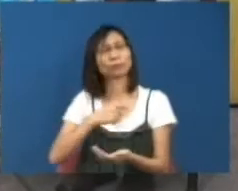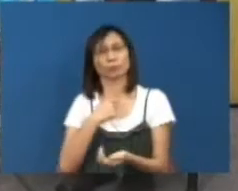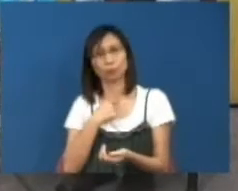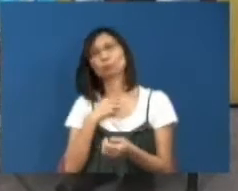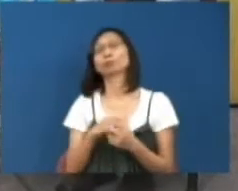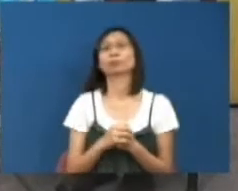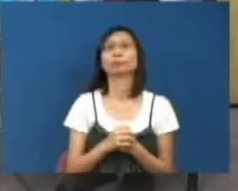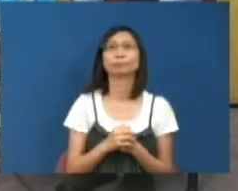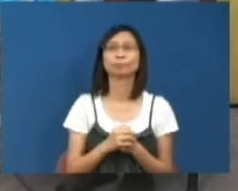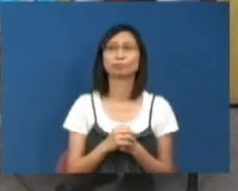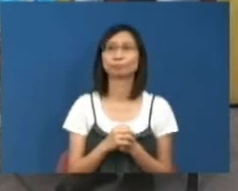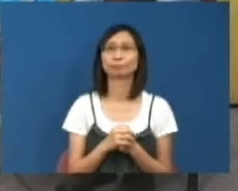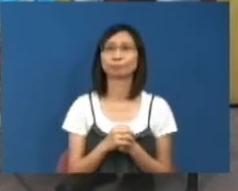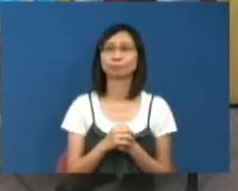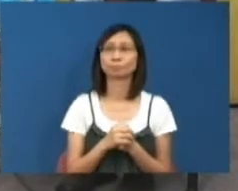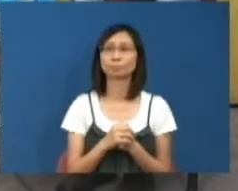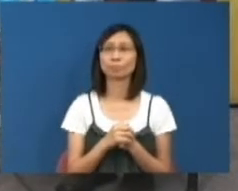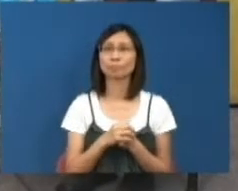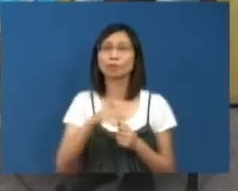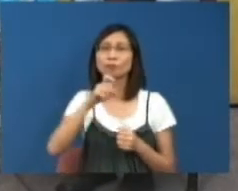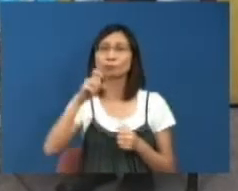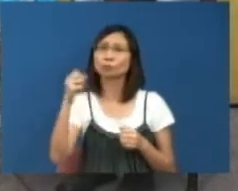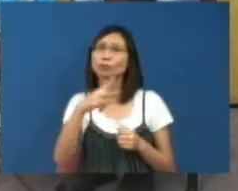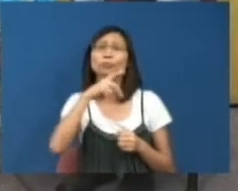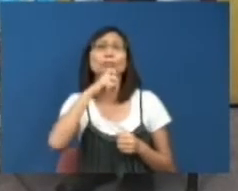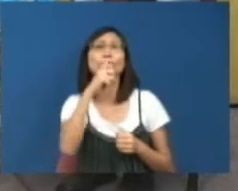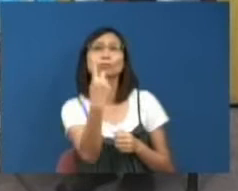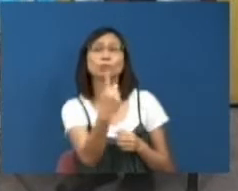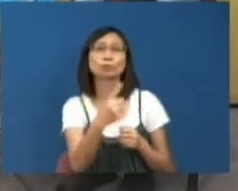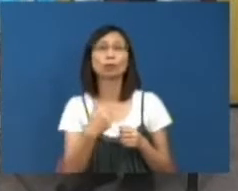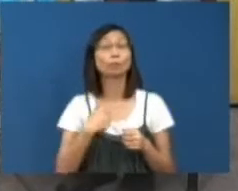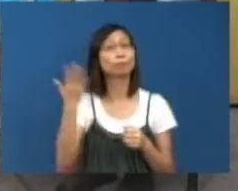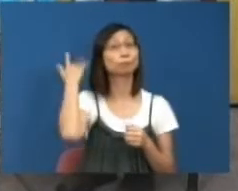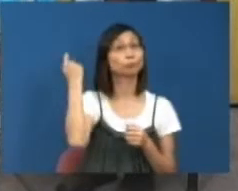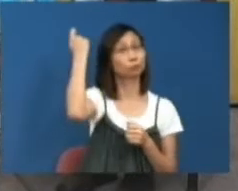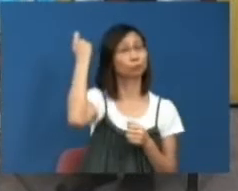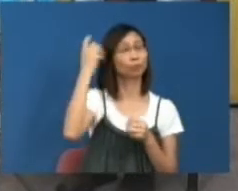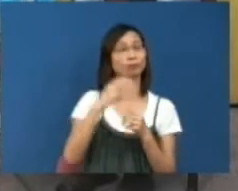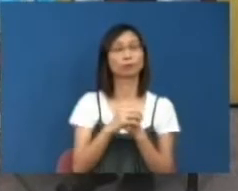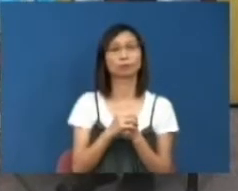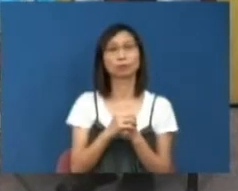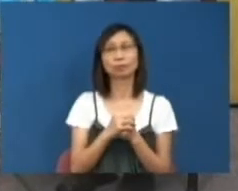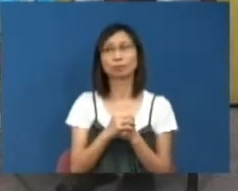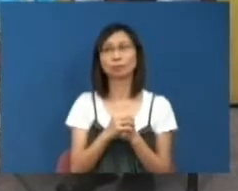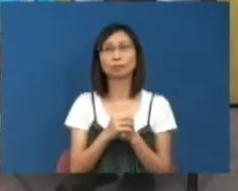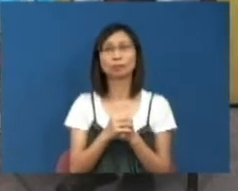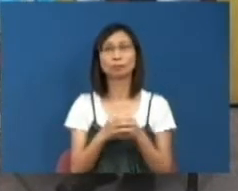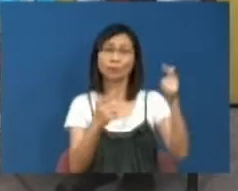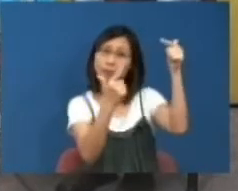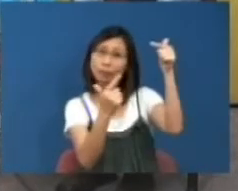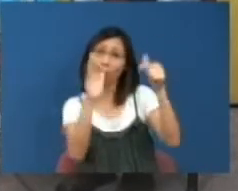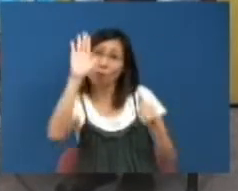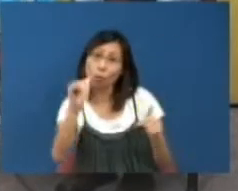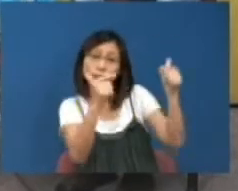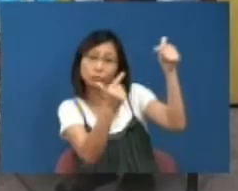咯， 咁就亦都有一個即係、就是、我睇最近咧嗰、那個話可持續發